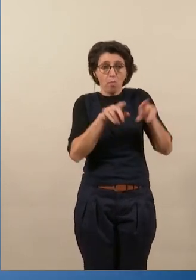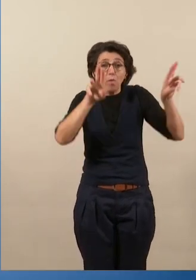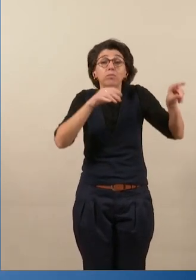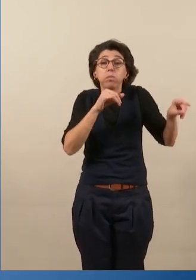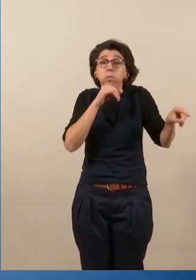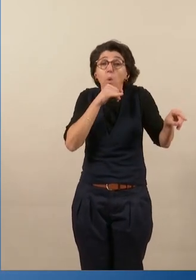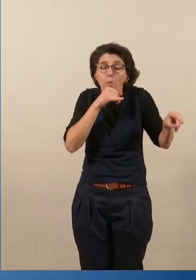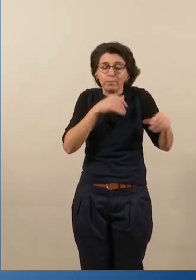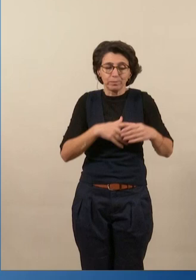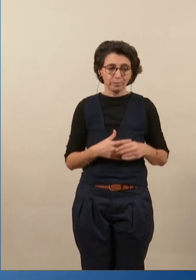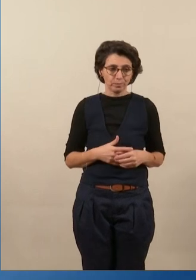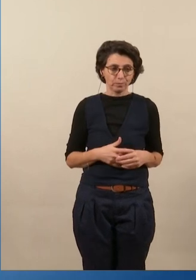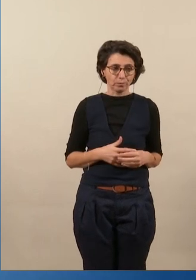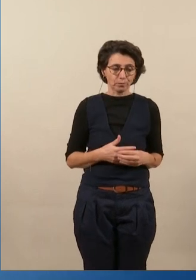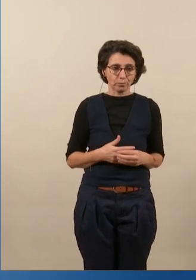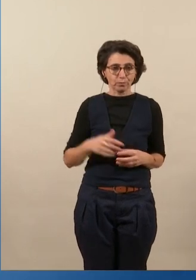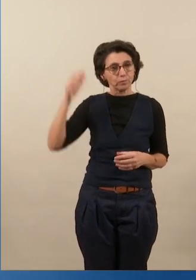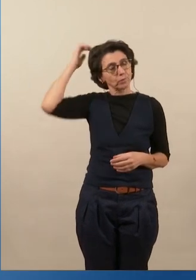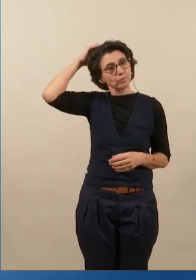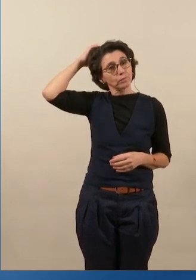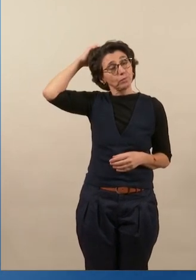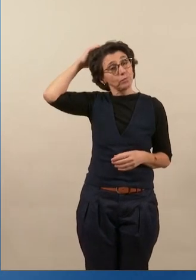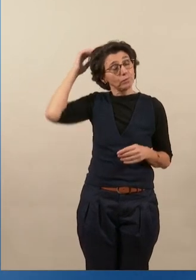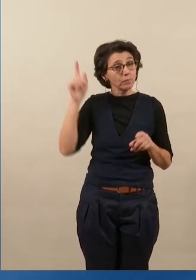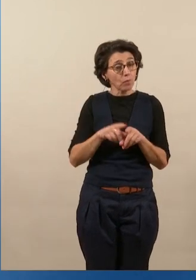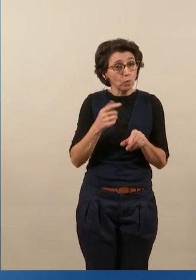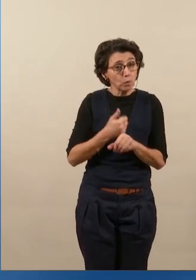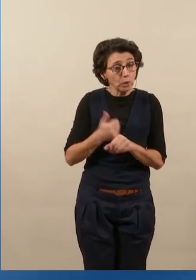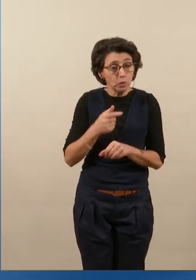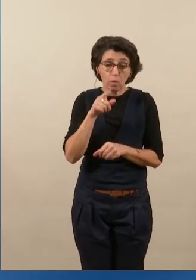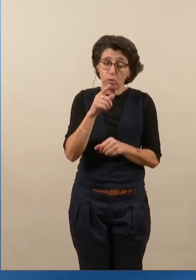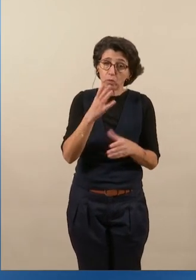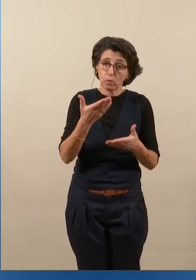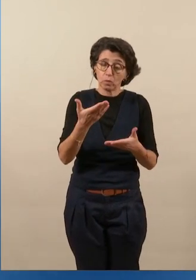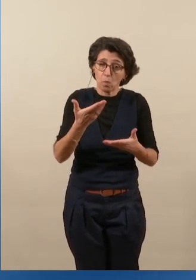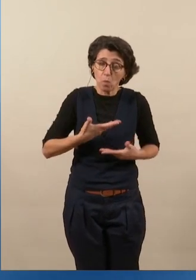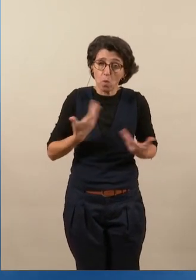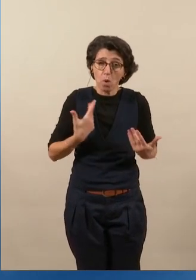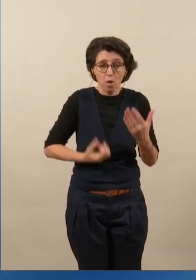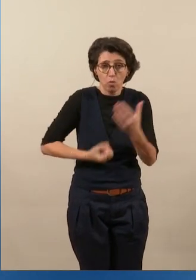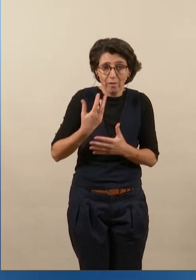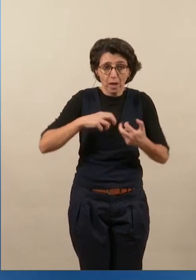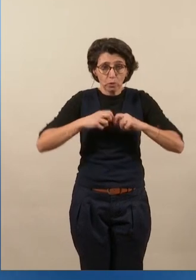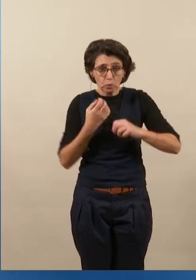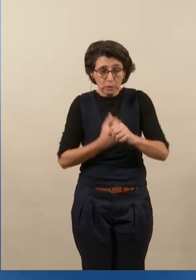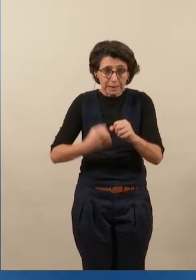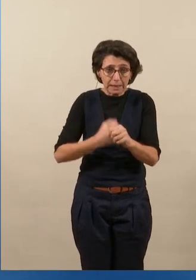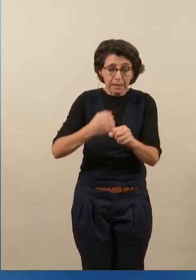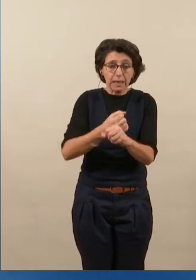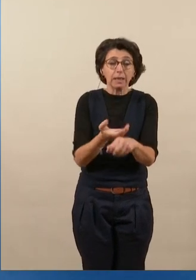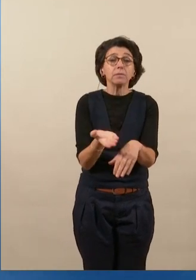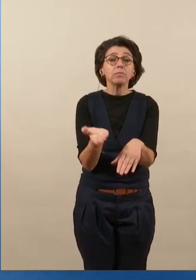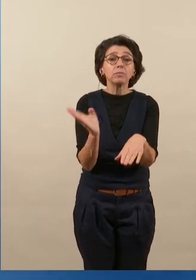vos objectifs également comme chaque année vous annoncez donc la création de nouvelles structures mais sans que